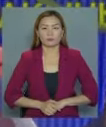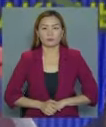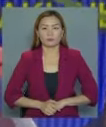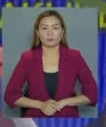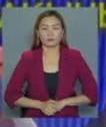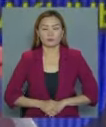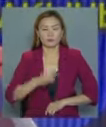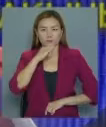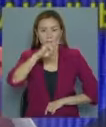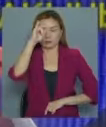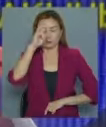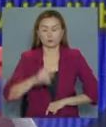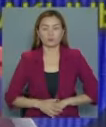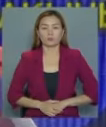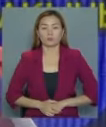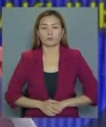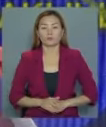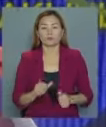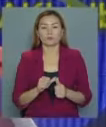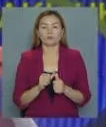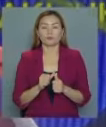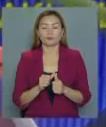Біздің қазақ ешбірін шеттетпестен